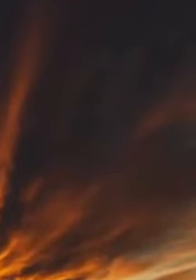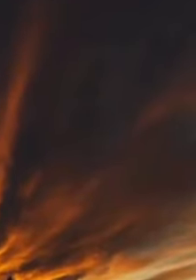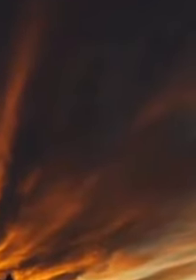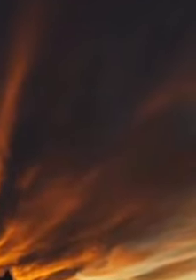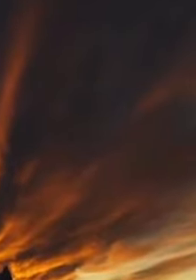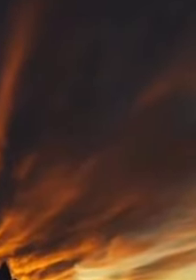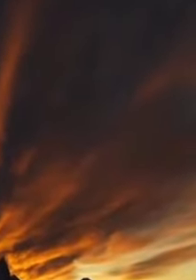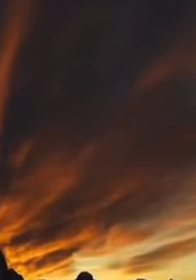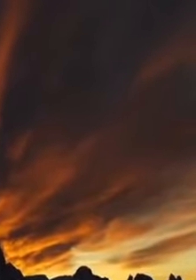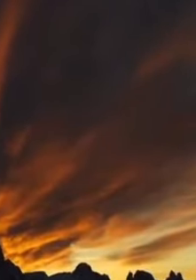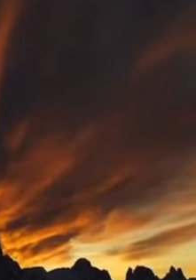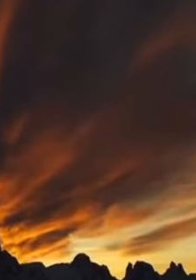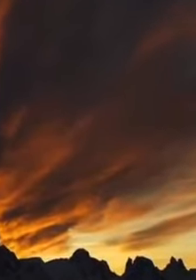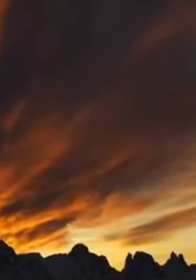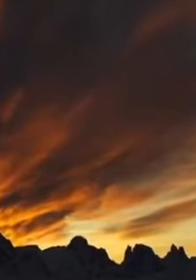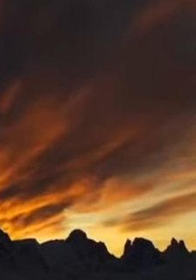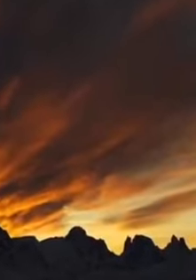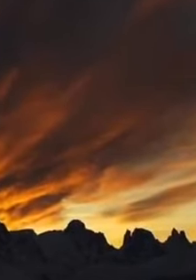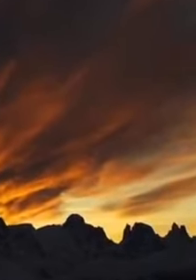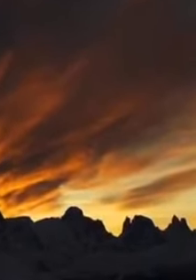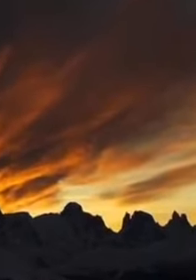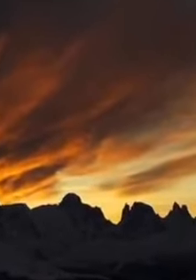il magico paesaggio